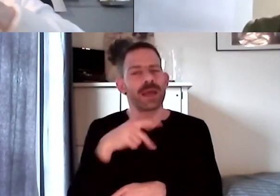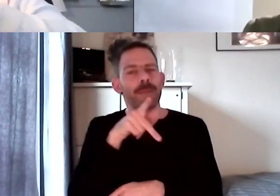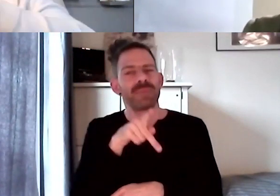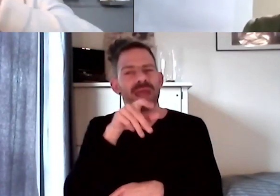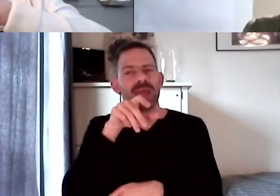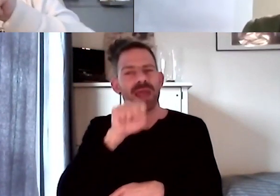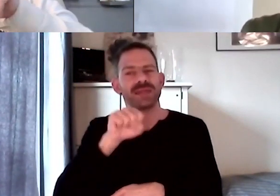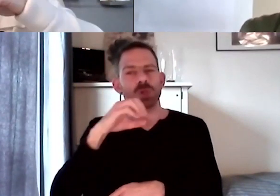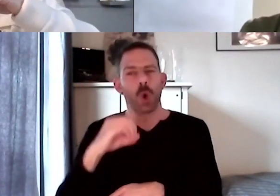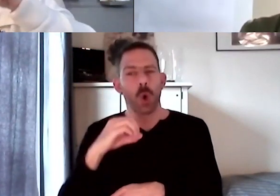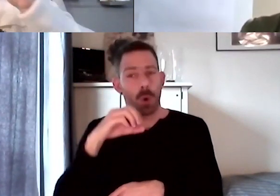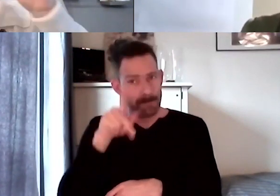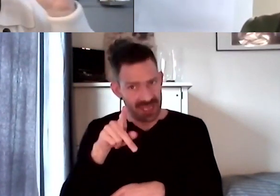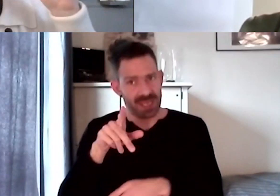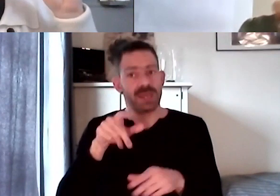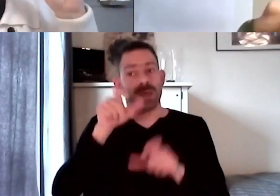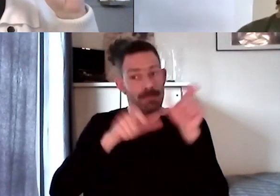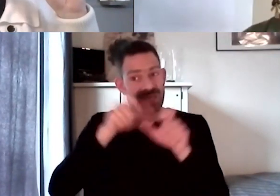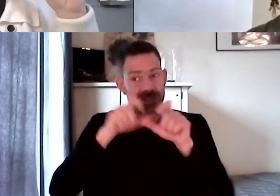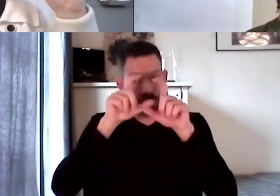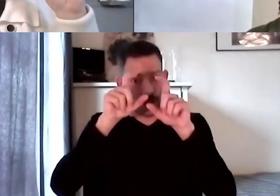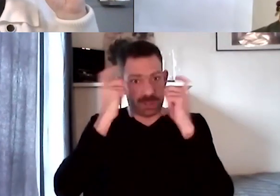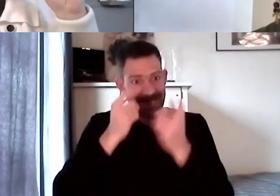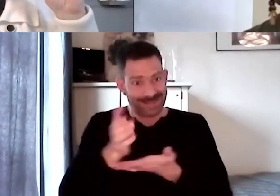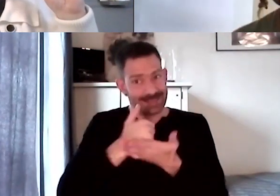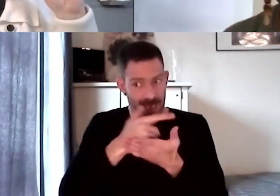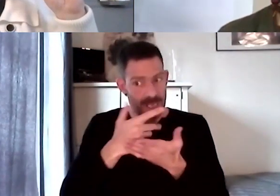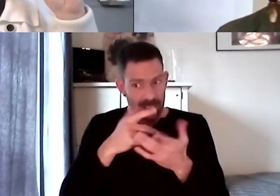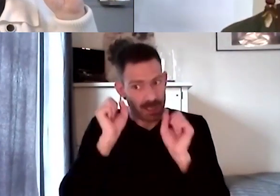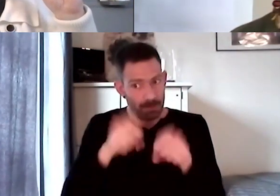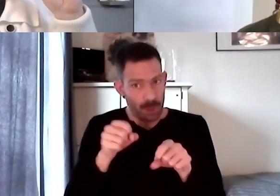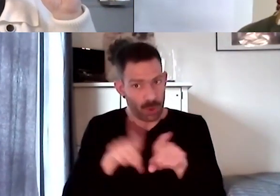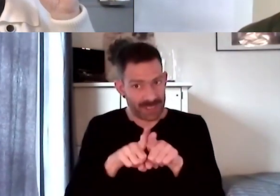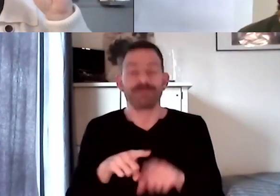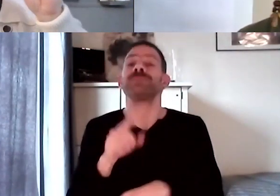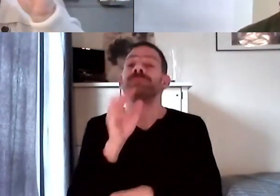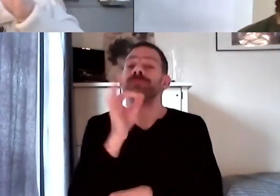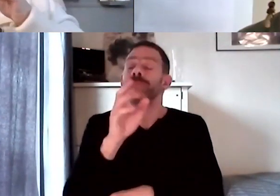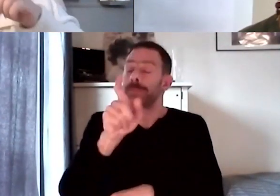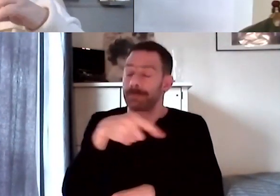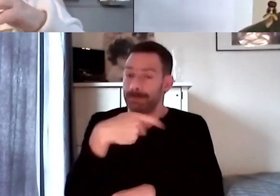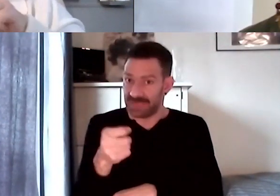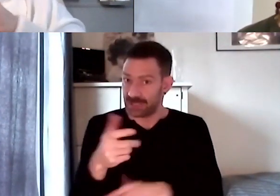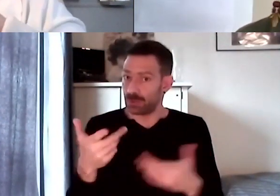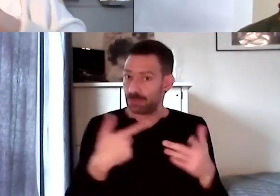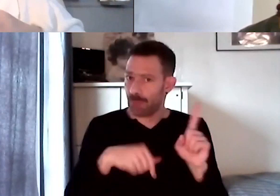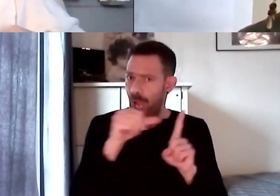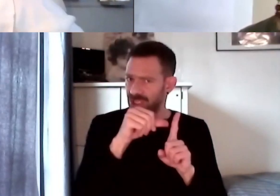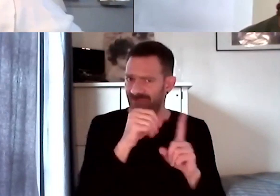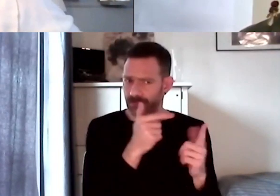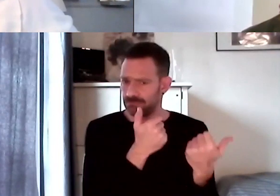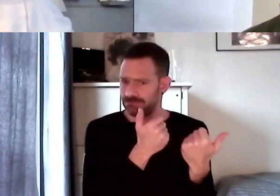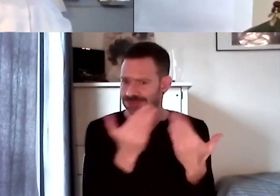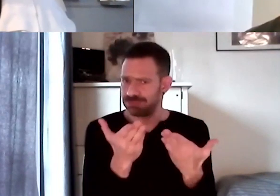les salariés également ». Tout à fait. Hein, évidemment, toutes les propositions de la GFIP, en